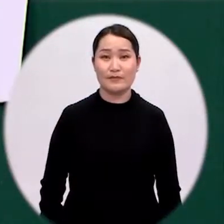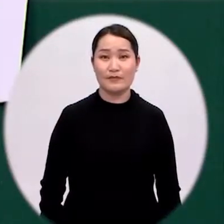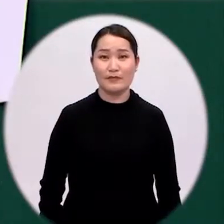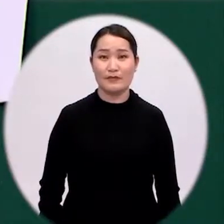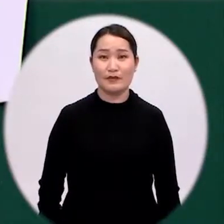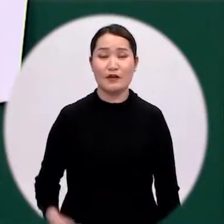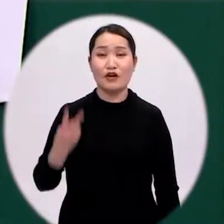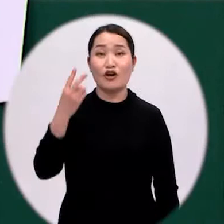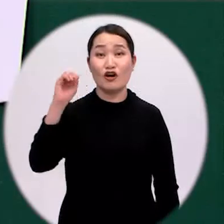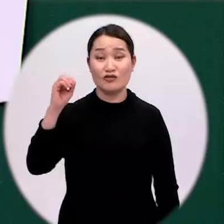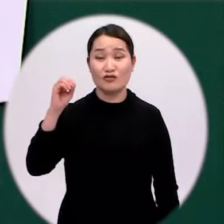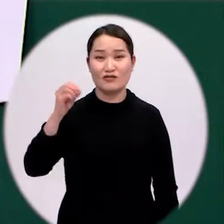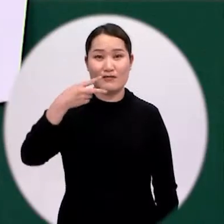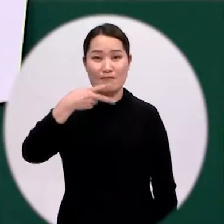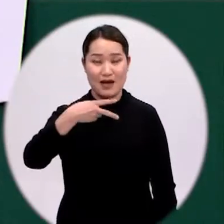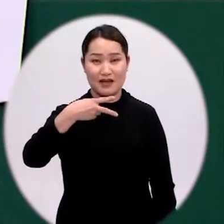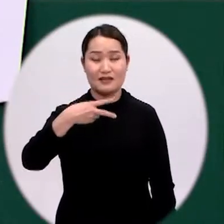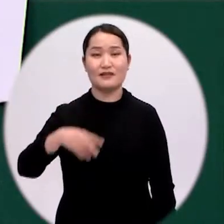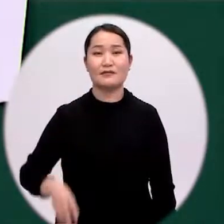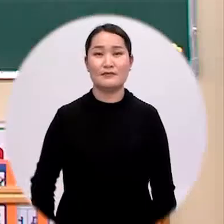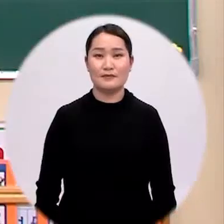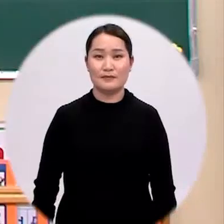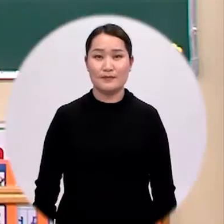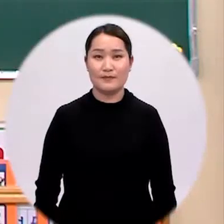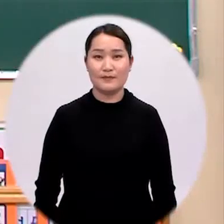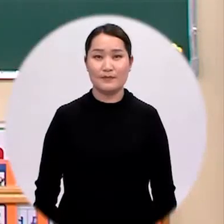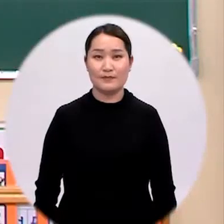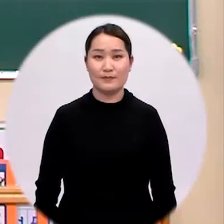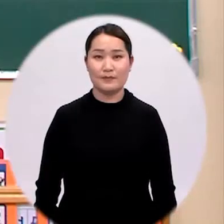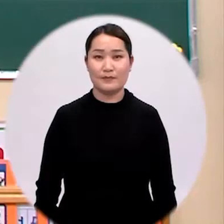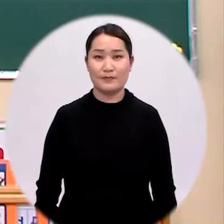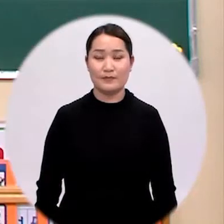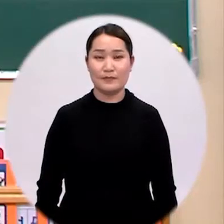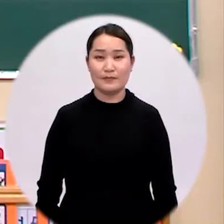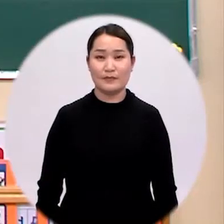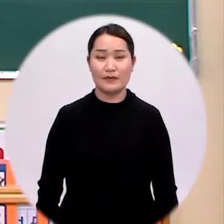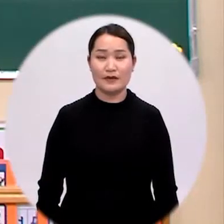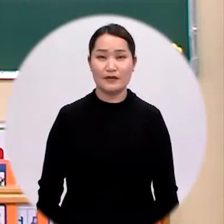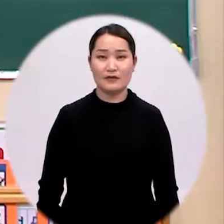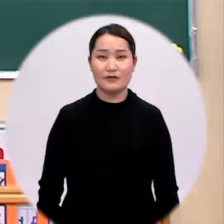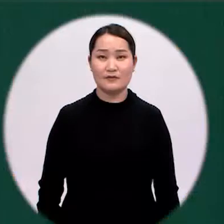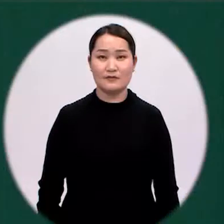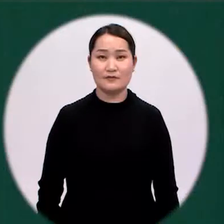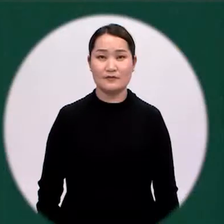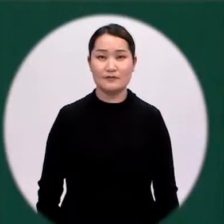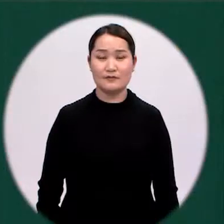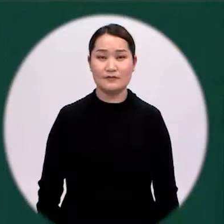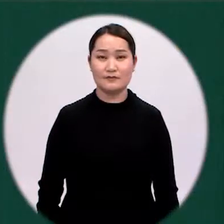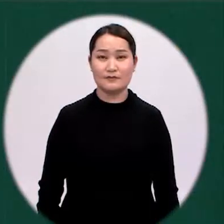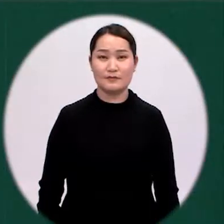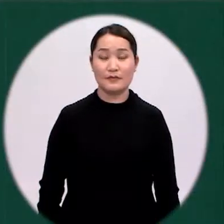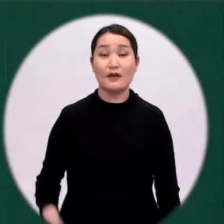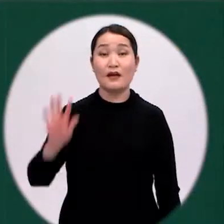нь 100 төгрөгөөс бага болох нь вэ. 5 төгрөгөөс их мөнгөн дэвсгэртийг олцгоо. За, тийм